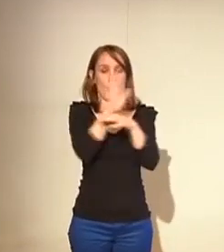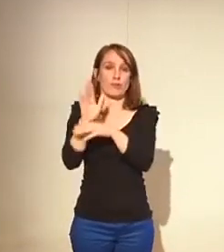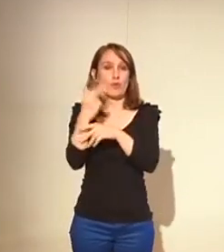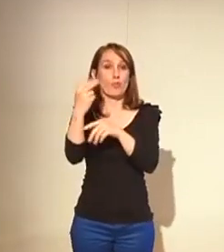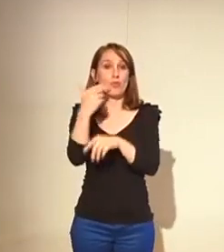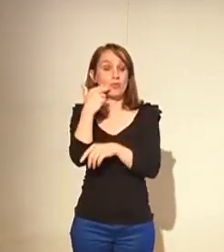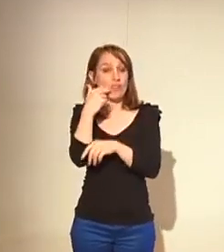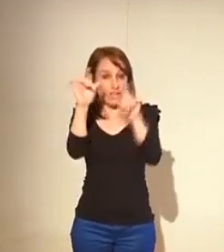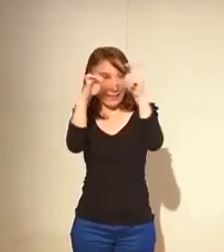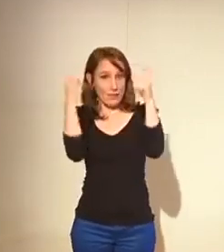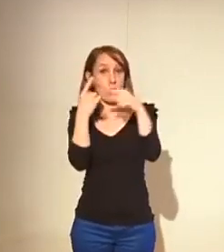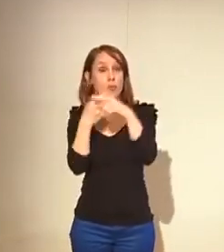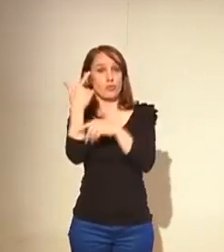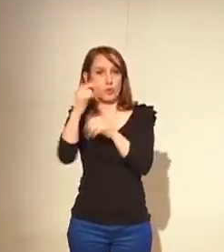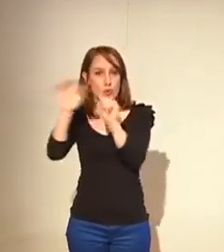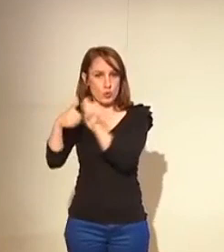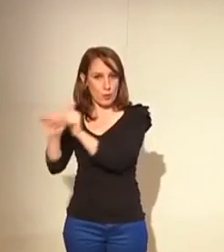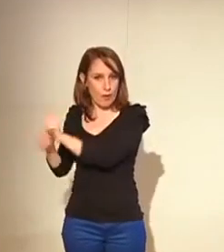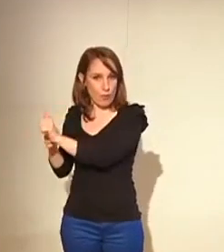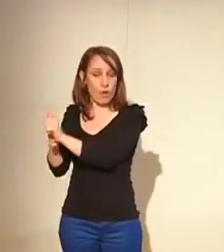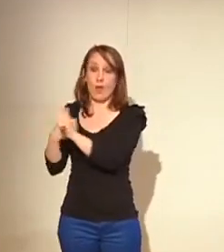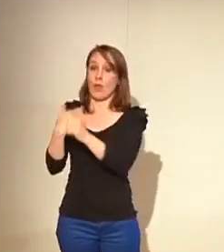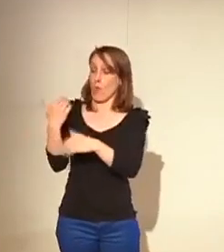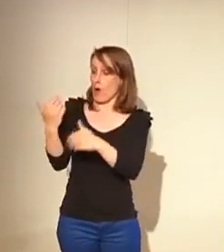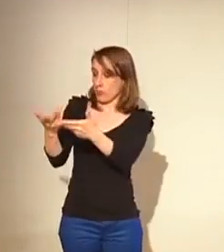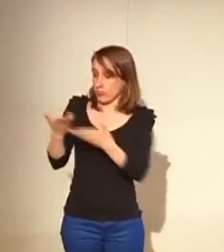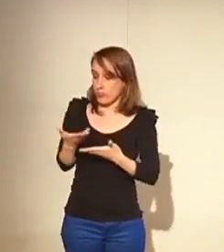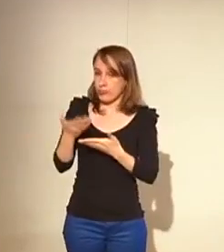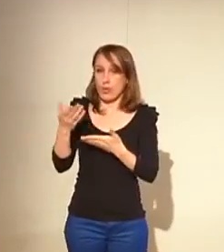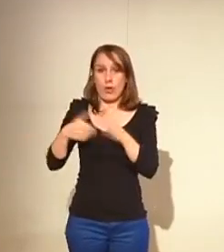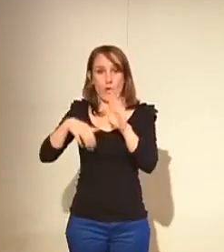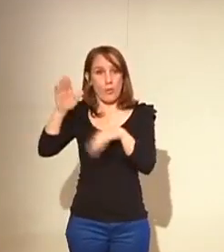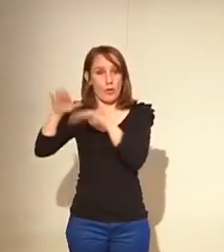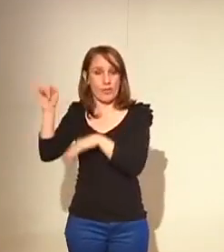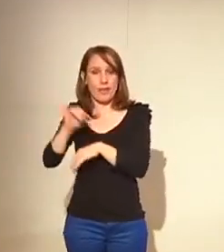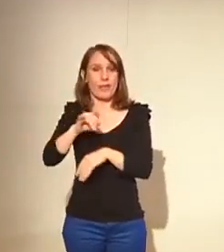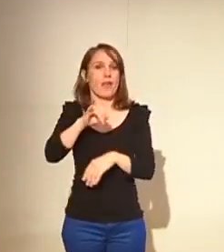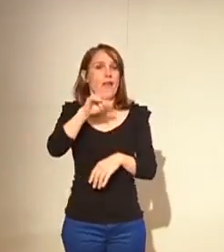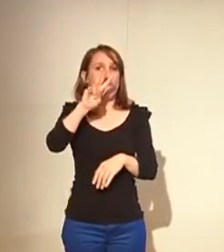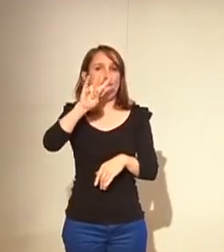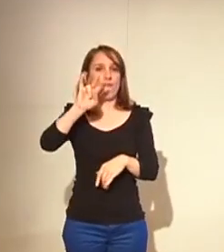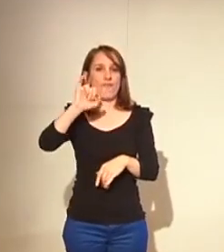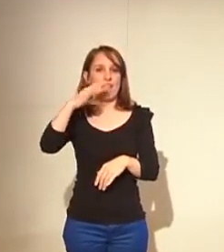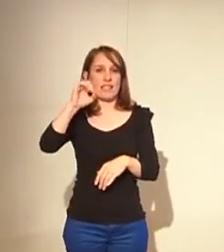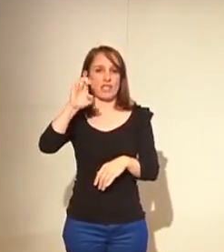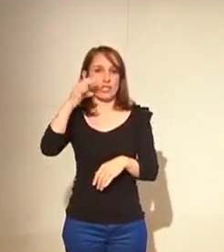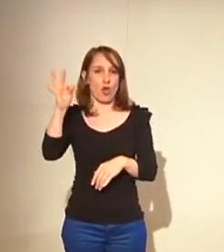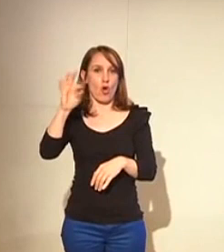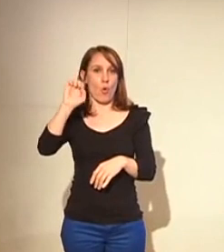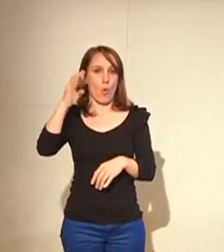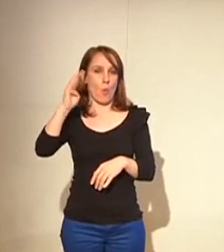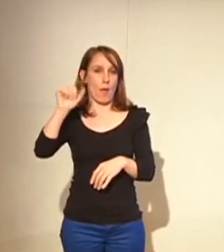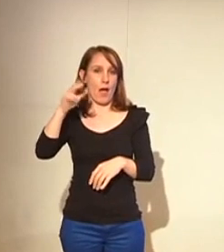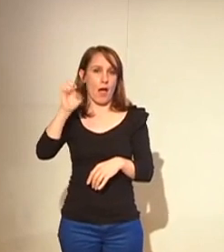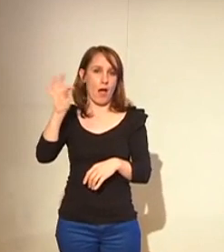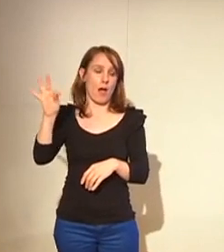suppléentss donc j'ai reçu les candidatures comme titulaires de Vincent compara et Michel Richard avec pour suppléant